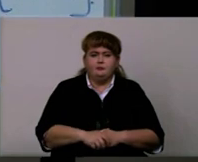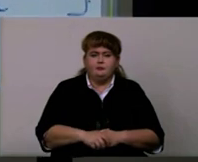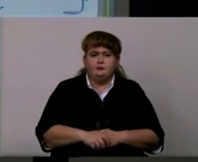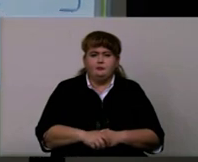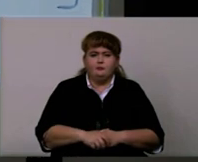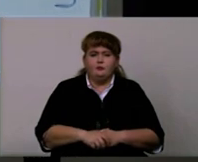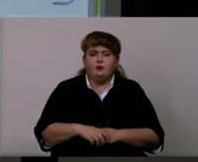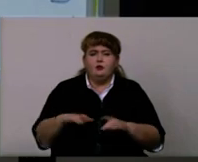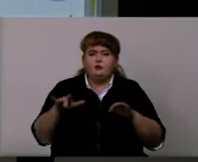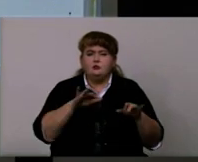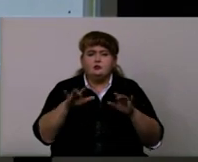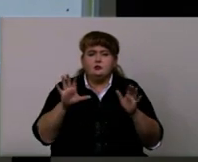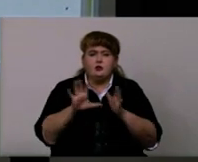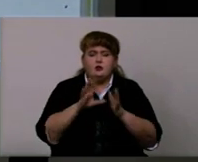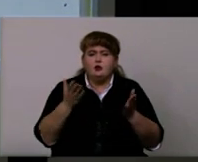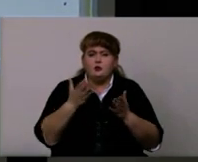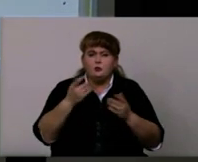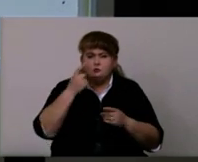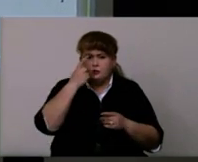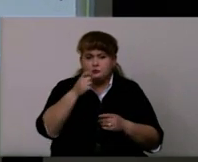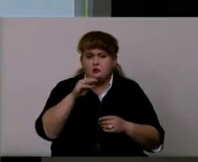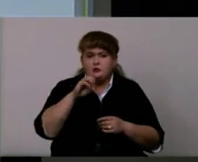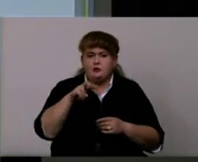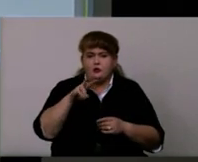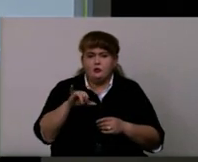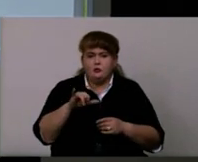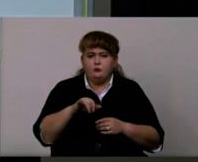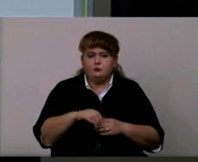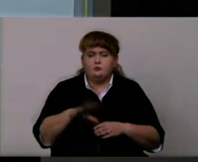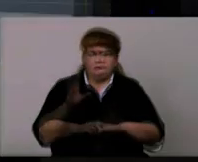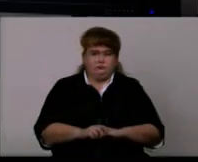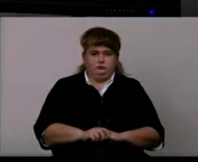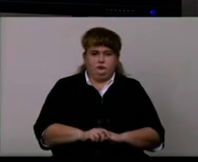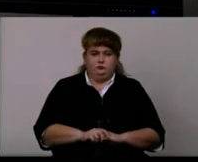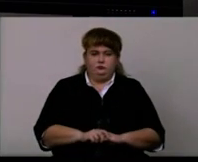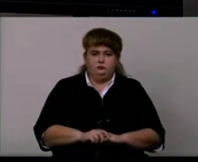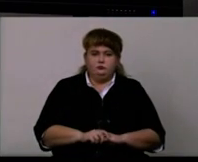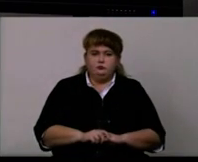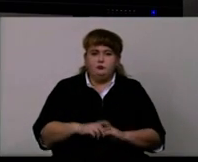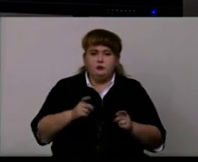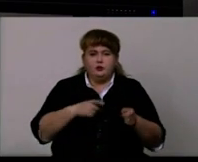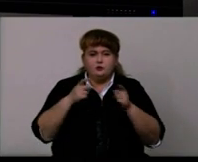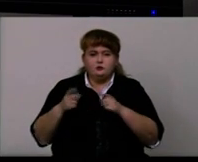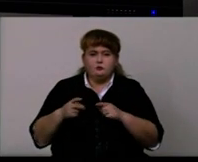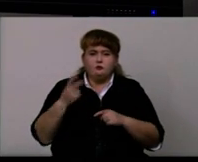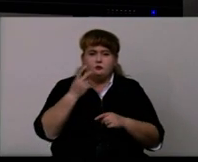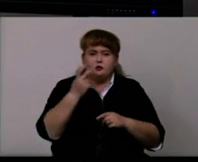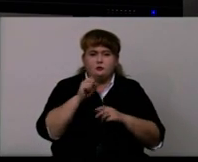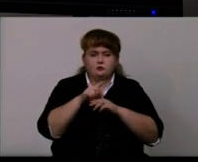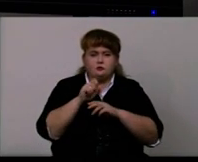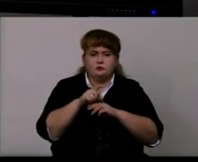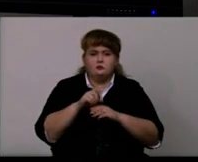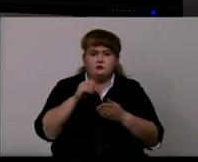Значит, кинетическая энергия, которую сообщили телу, равна 40 джоулям. Давайте перейдем теперь ко второй